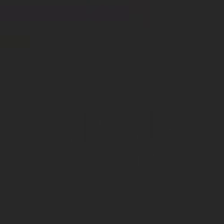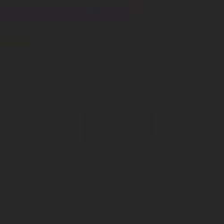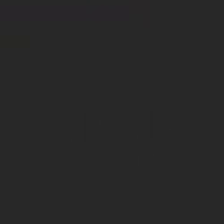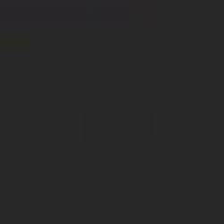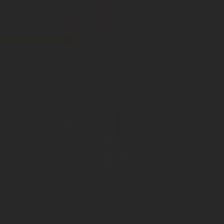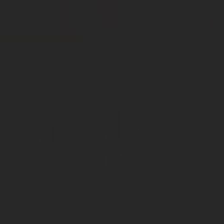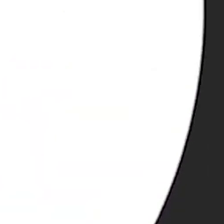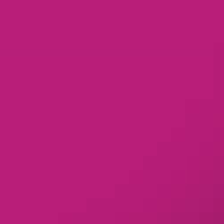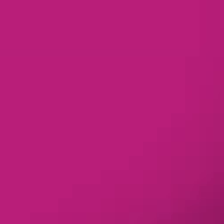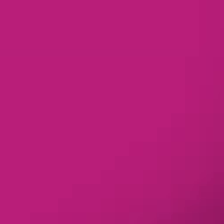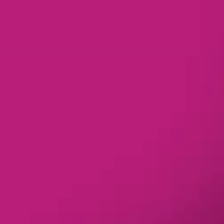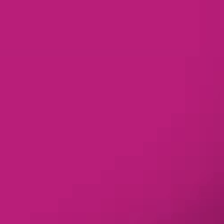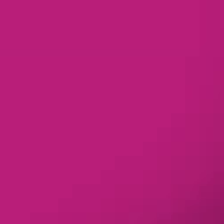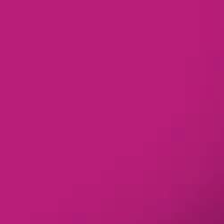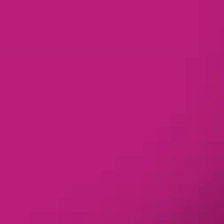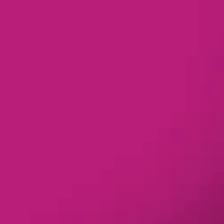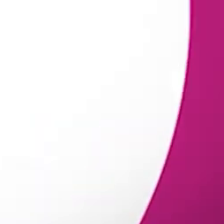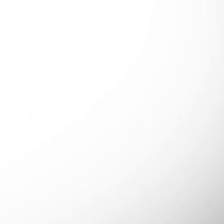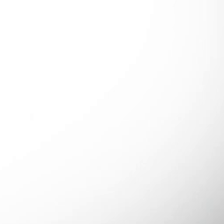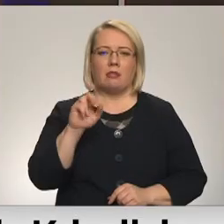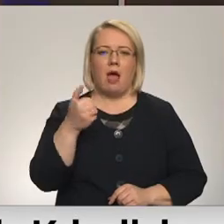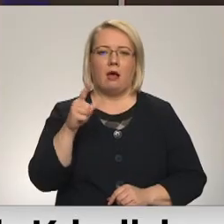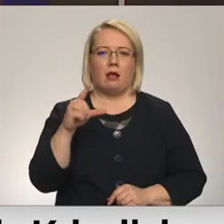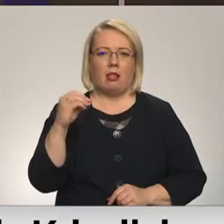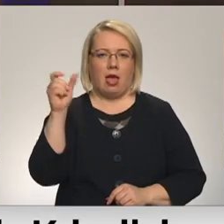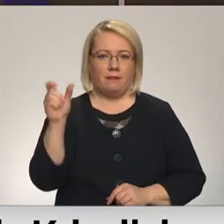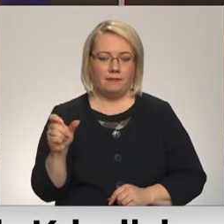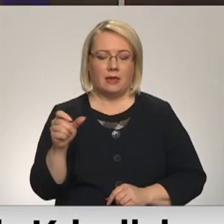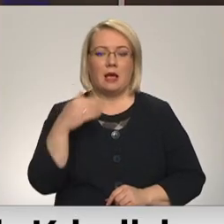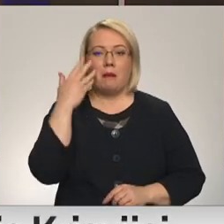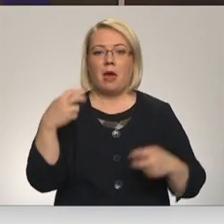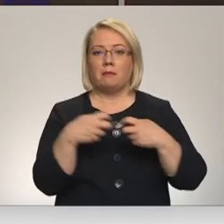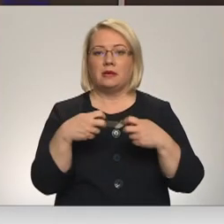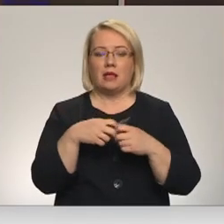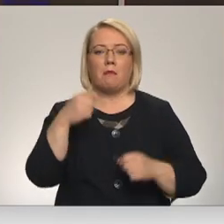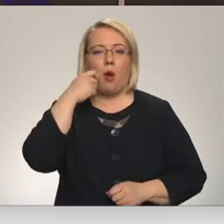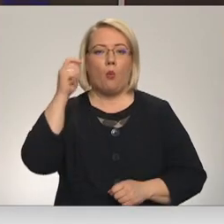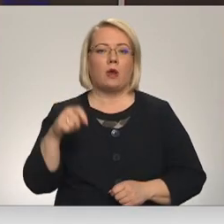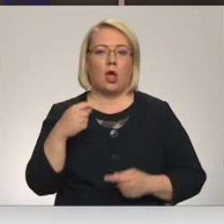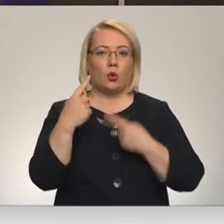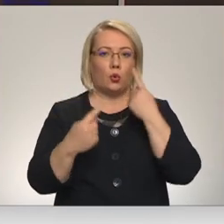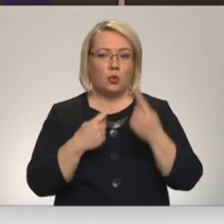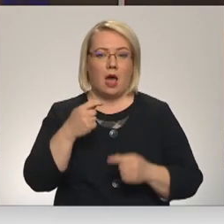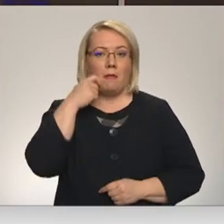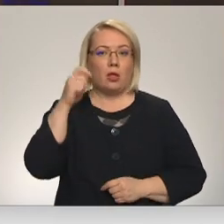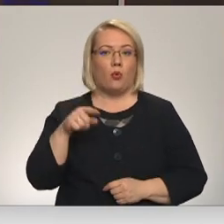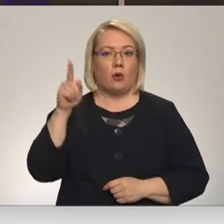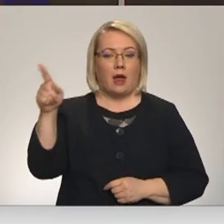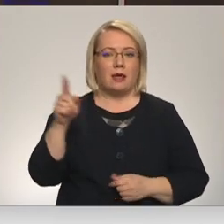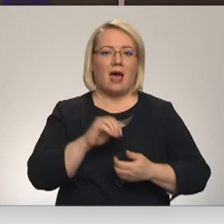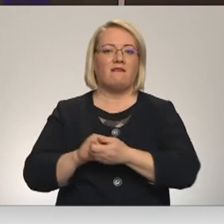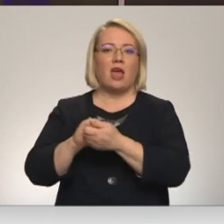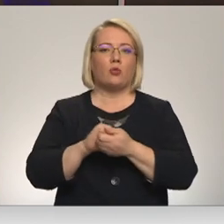Re, viss ēters ir te! Un kamēr Briselē par Ukrainu runā, pašā Ukrainā šodien vienotības